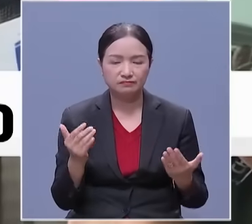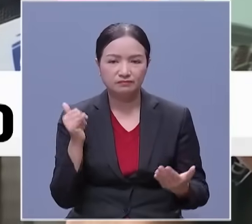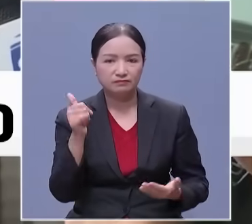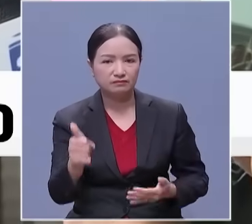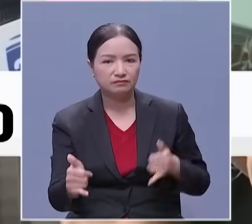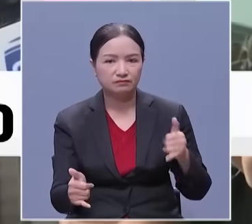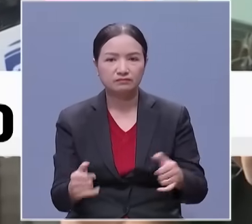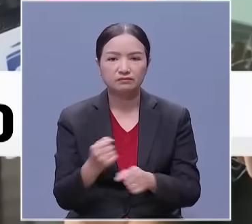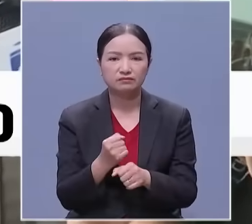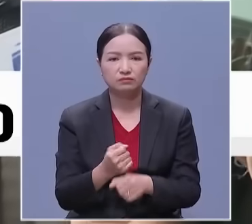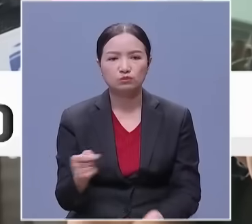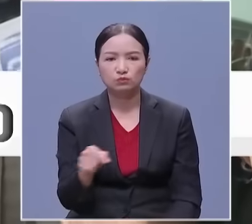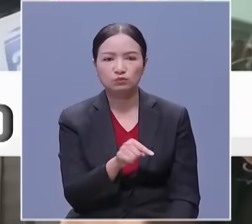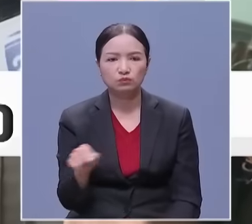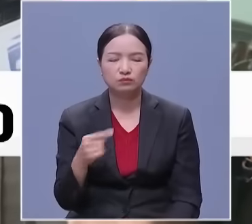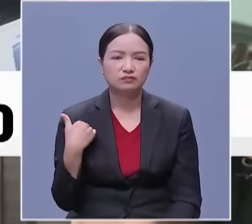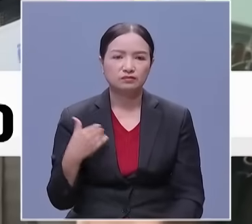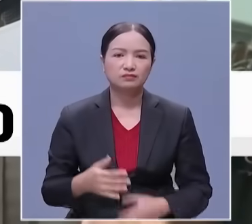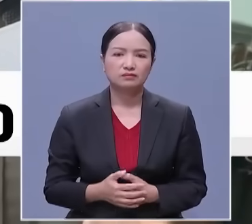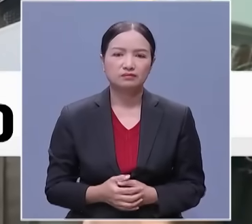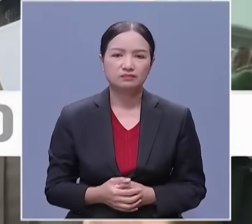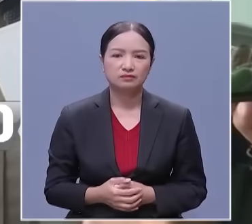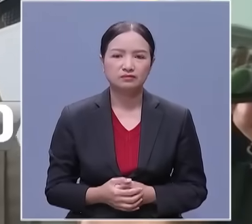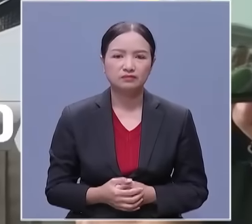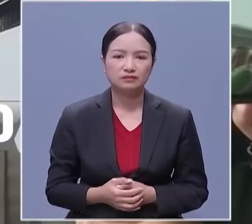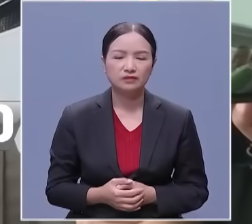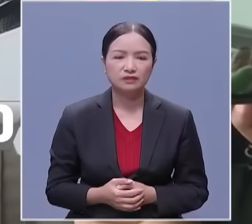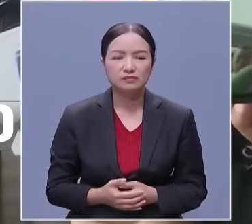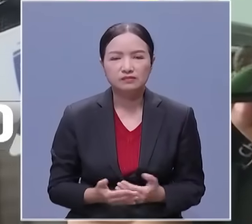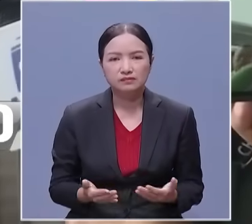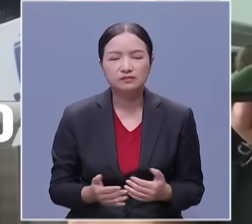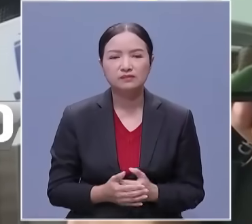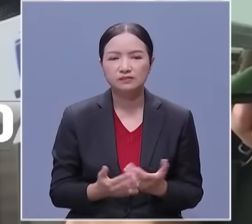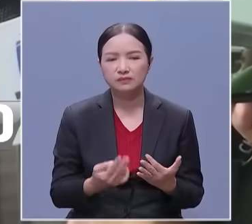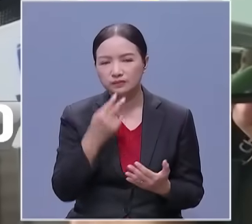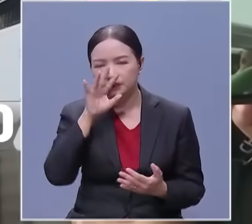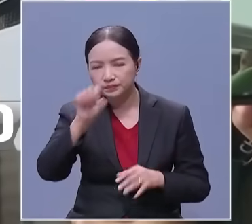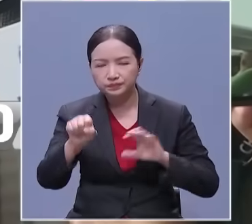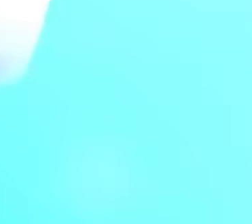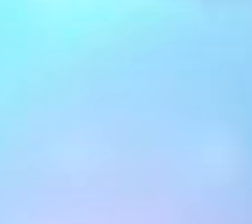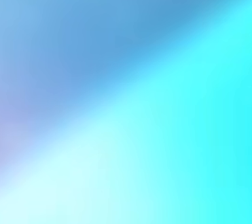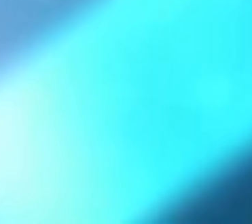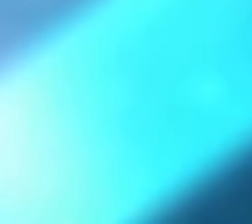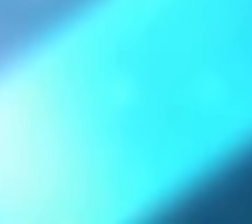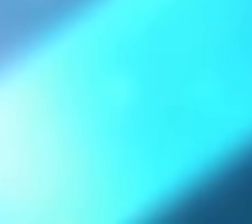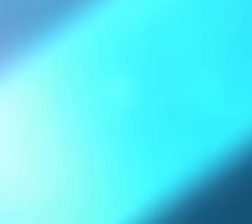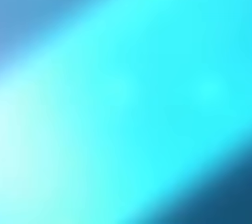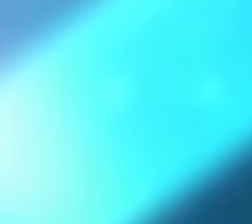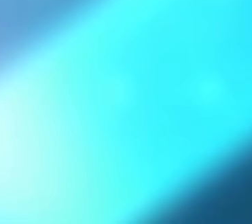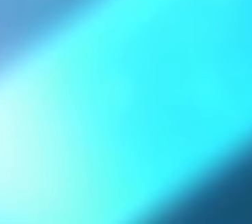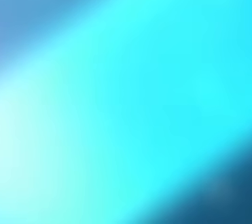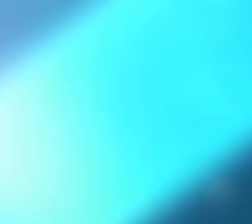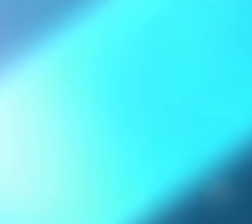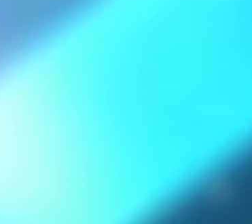นี้ด้วยตัวเองทั้งคู่นะครับโอ้โหมันจะพัวพันไปไกลขนาดนั้นหรือไม่ต้องลองจับตากันนะครับ ติดตาม PPTV